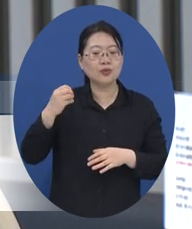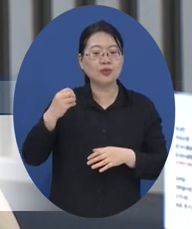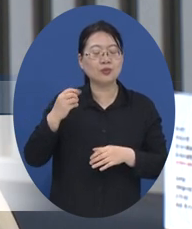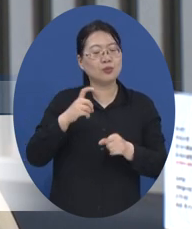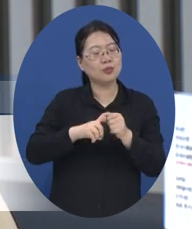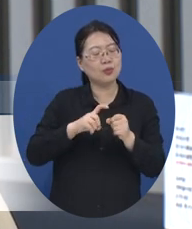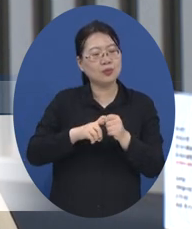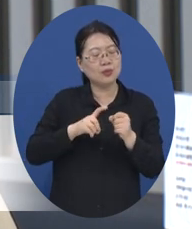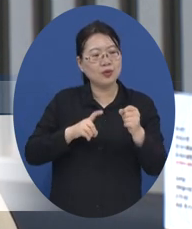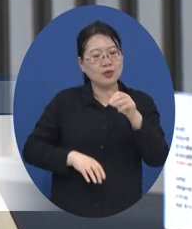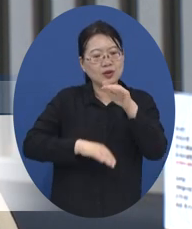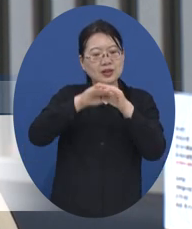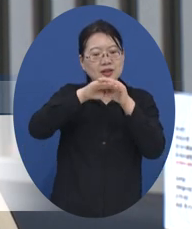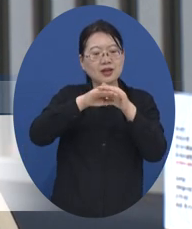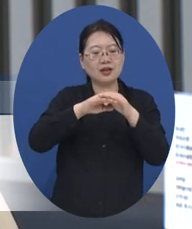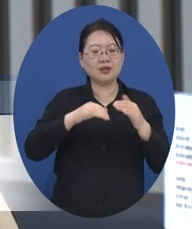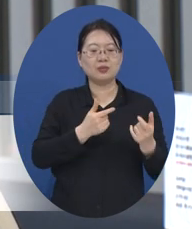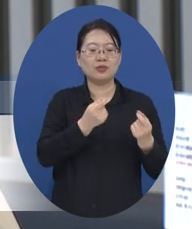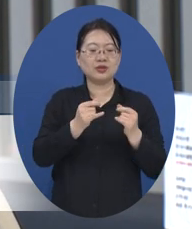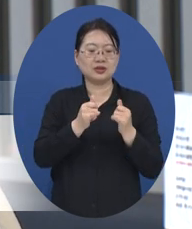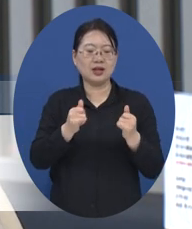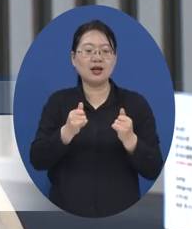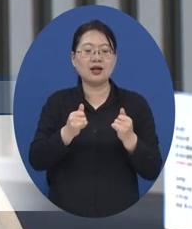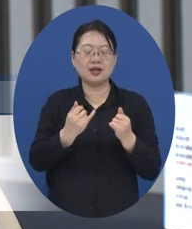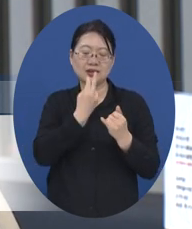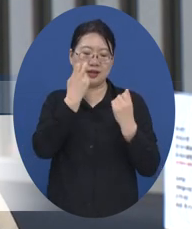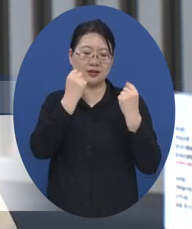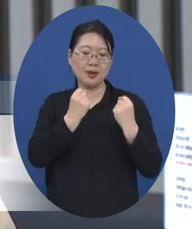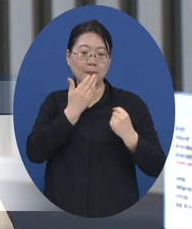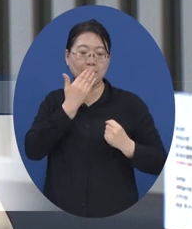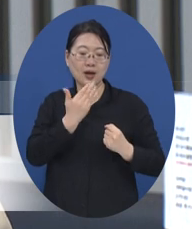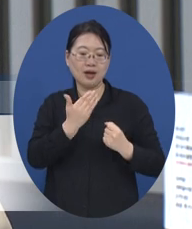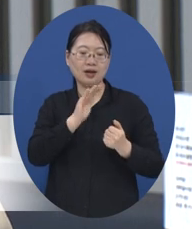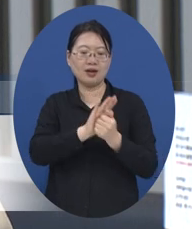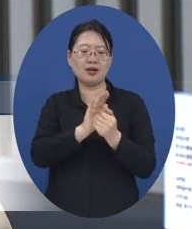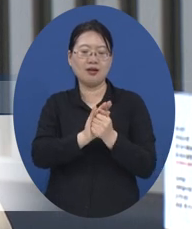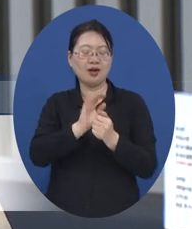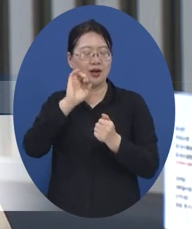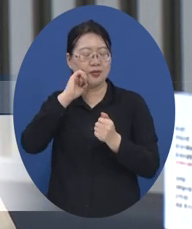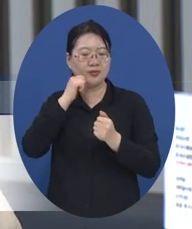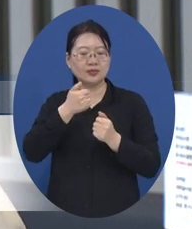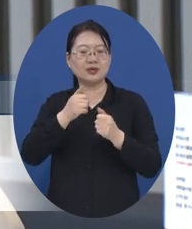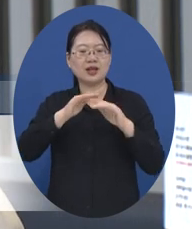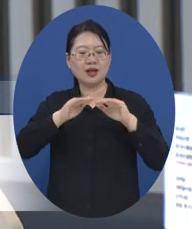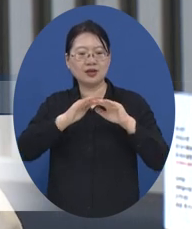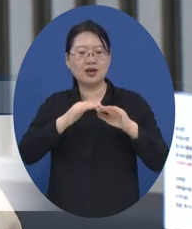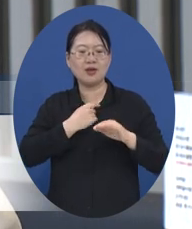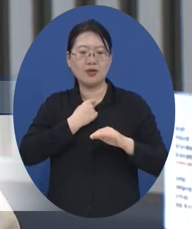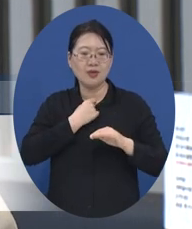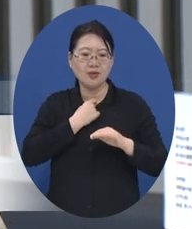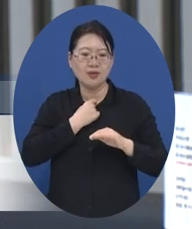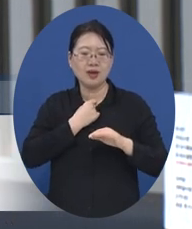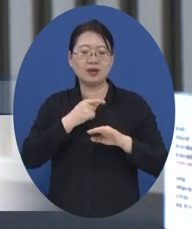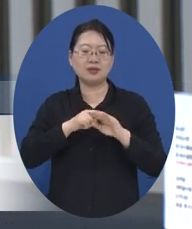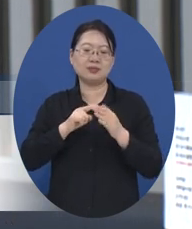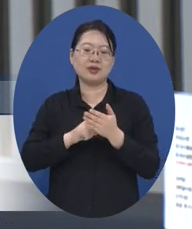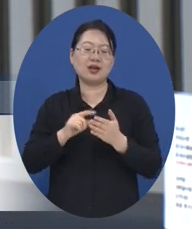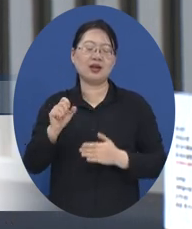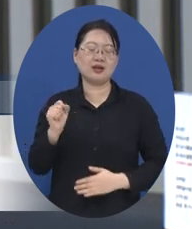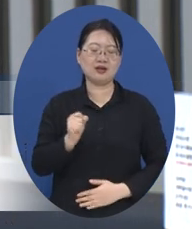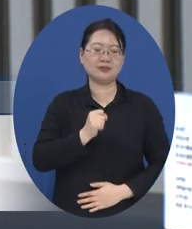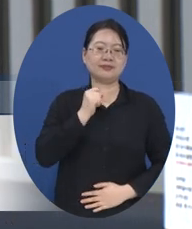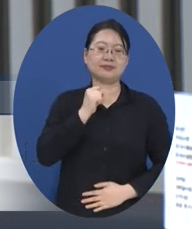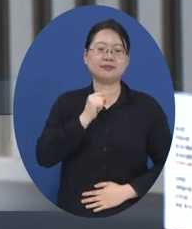뭐 페트 까지 가서 모든 사람이 가지 상생 하는데 협력해서 우리가 이 어려움을